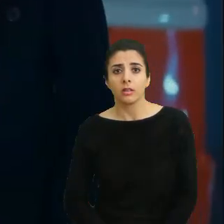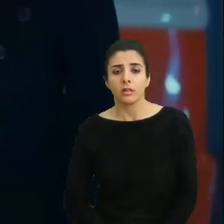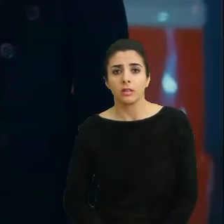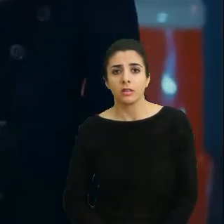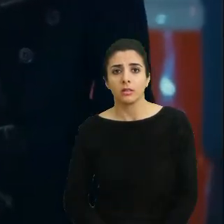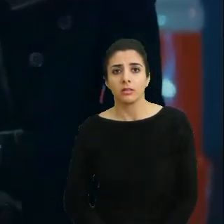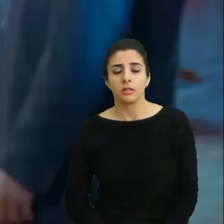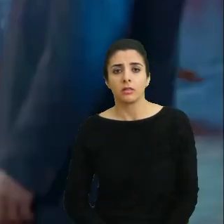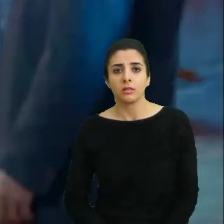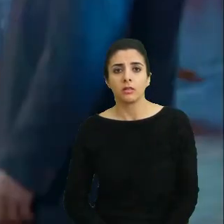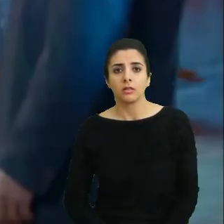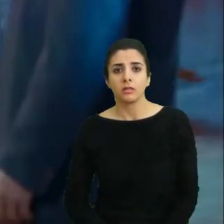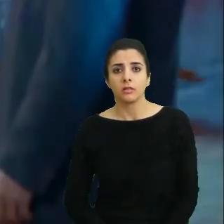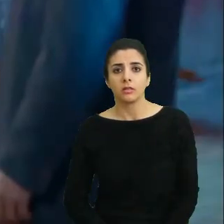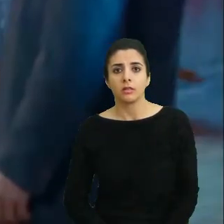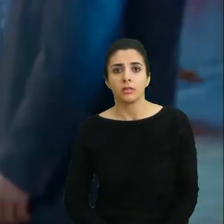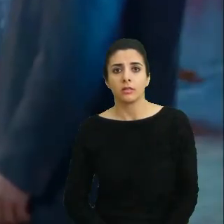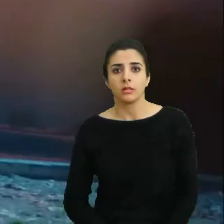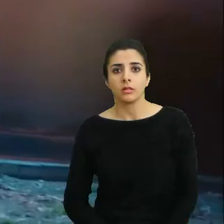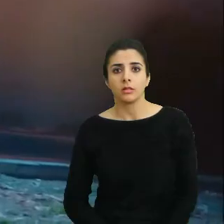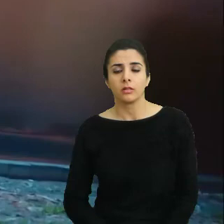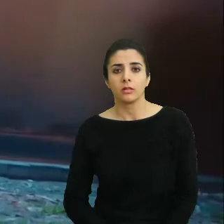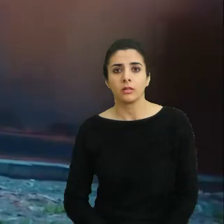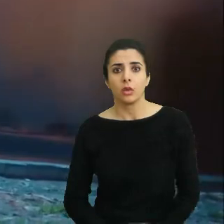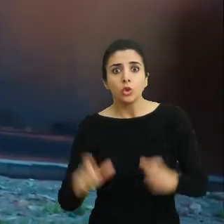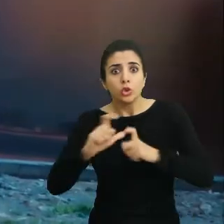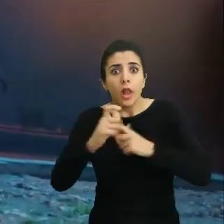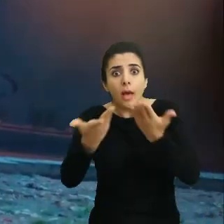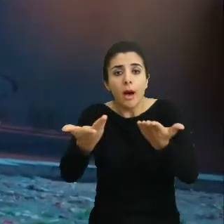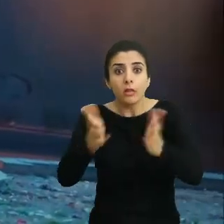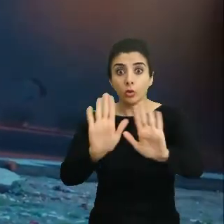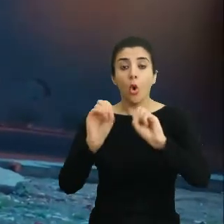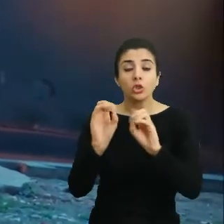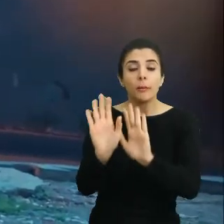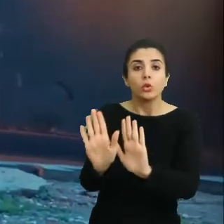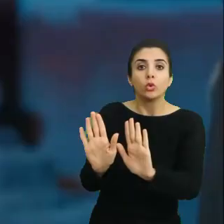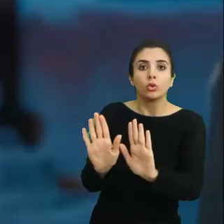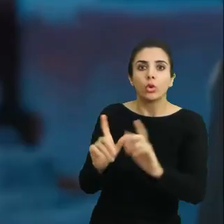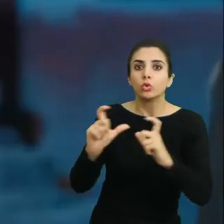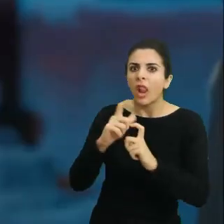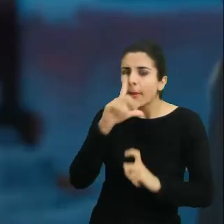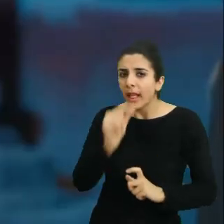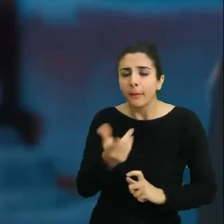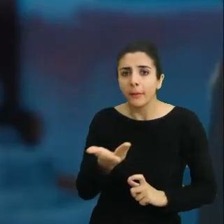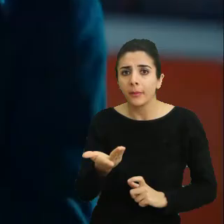Süleyman piyangocuya dönünce Zehra yüzünü görüp atıldı. Süleyman. Dur hoca. Süleyman